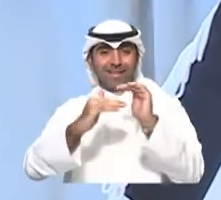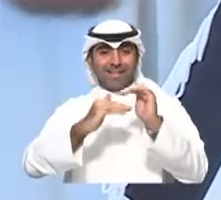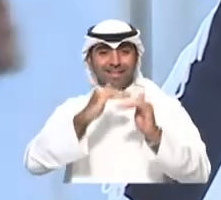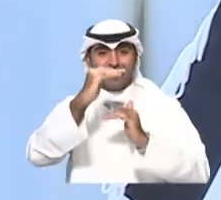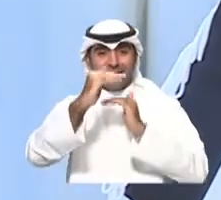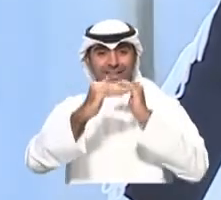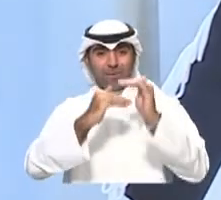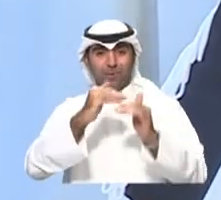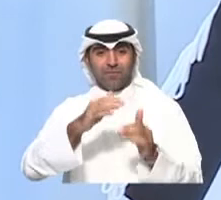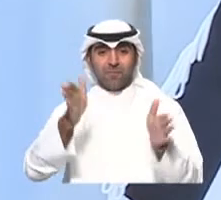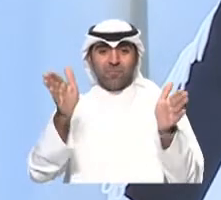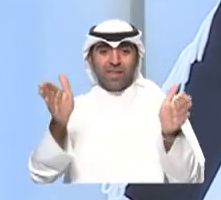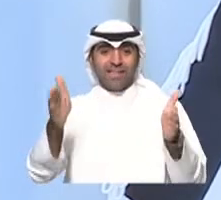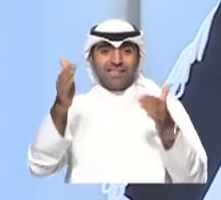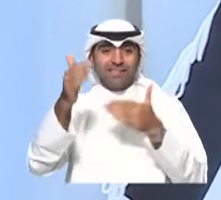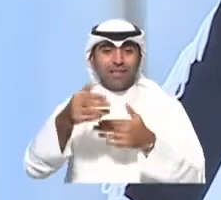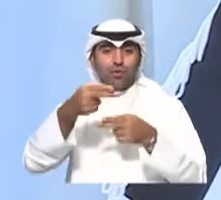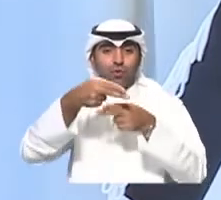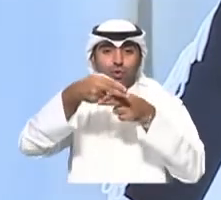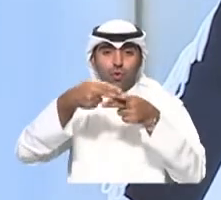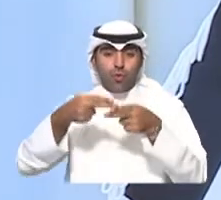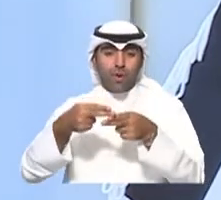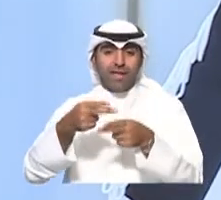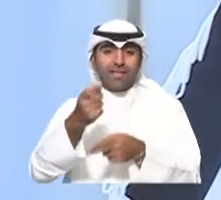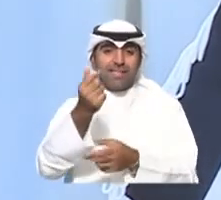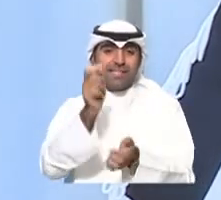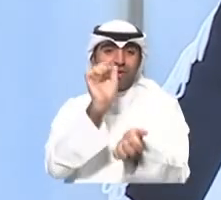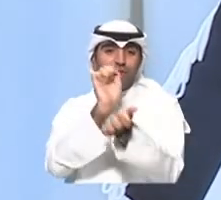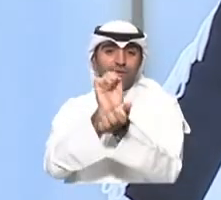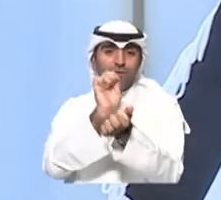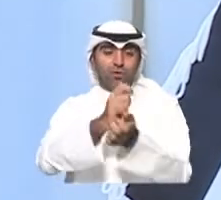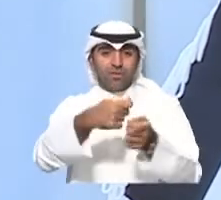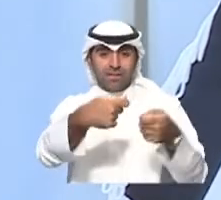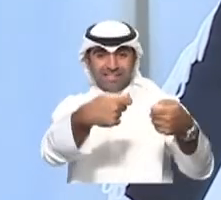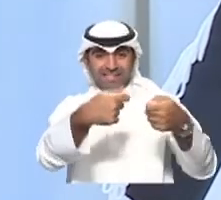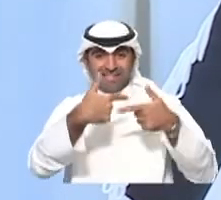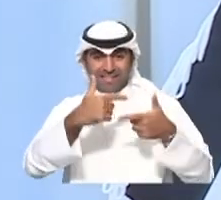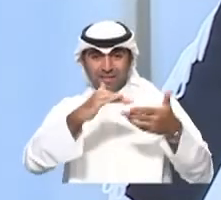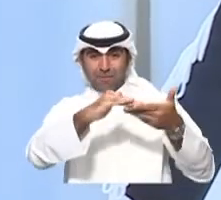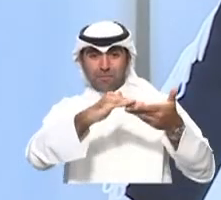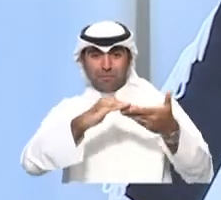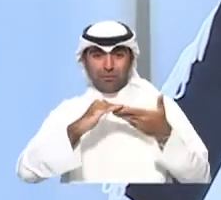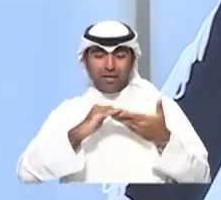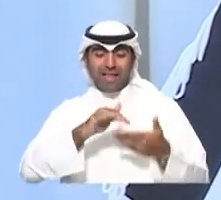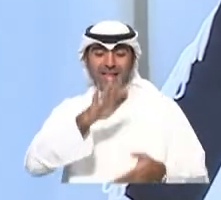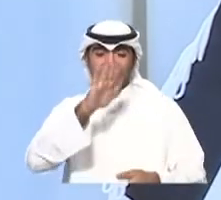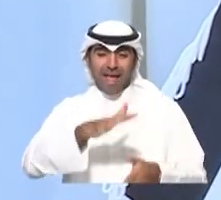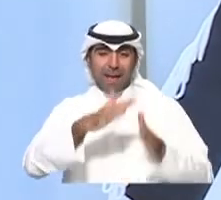صندوق منحة إضافية بقيمة 20 مليون دعم